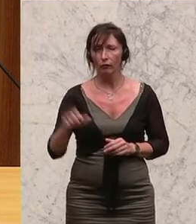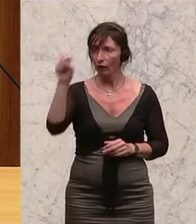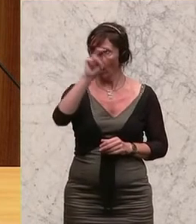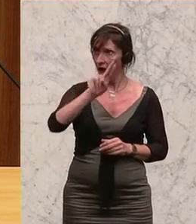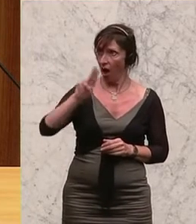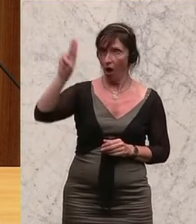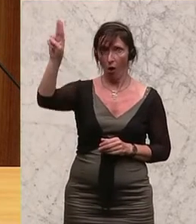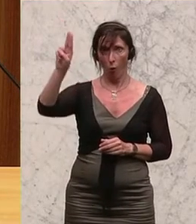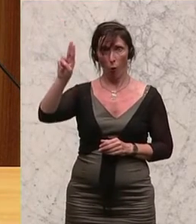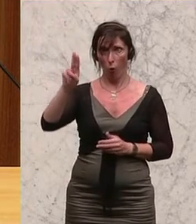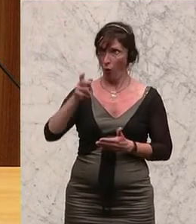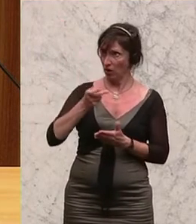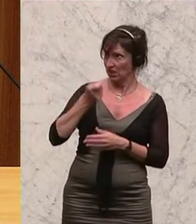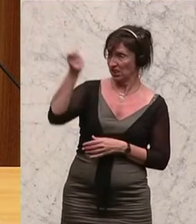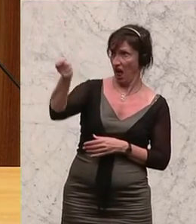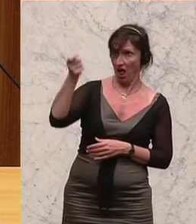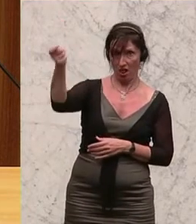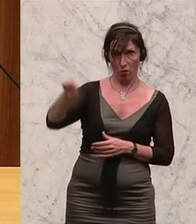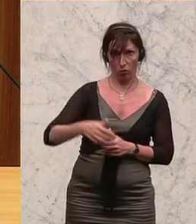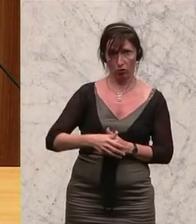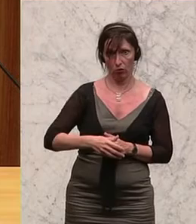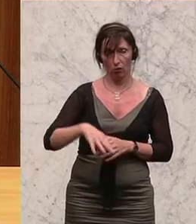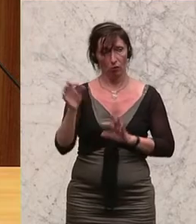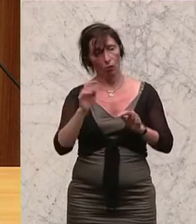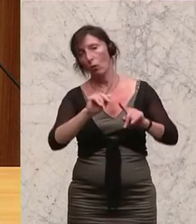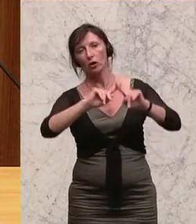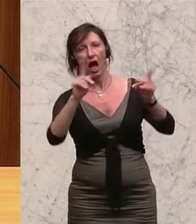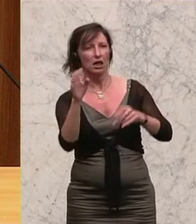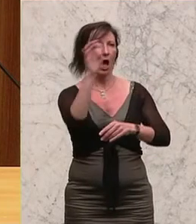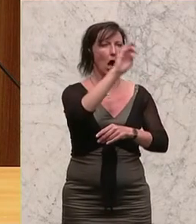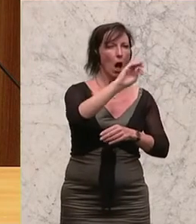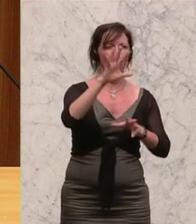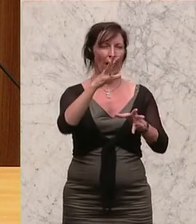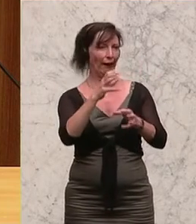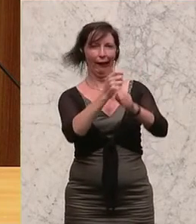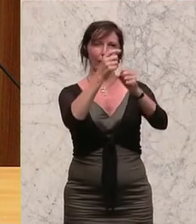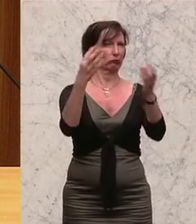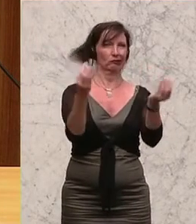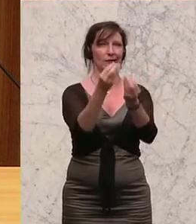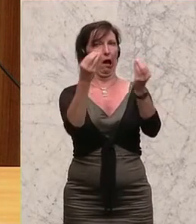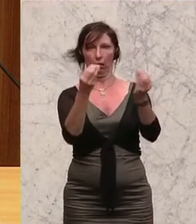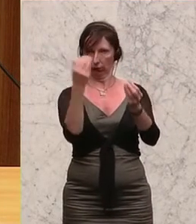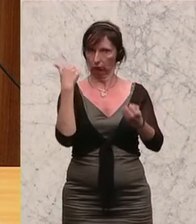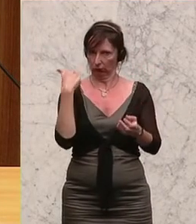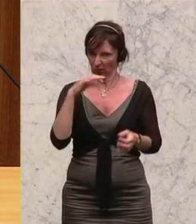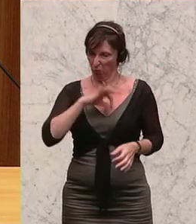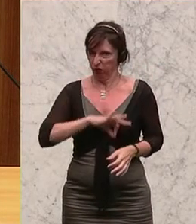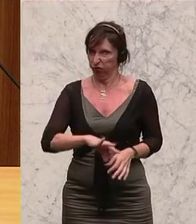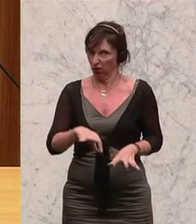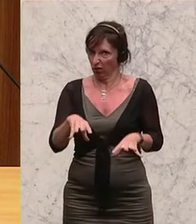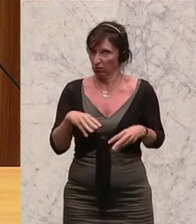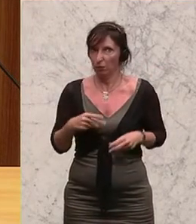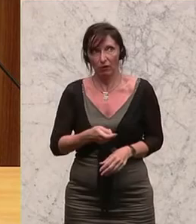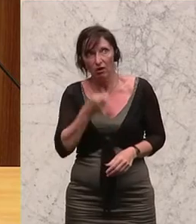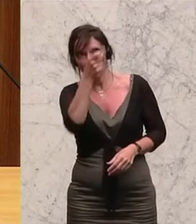Europäischen Union und verschiedenster europäischer Rettungsmechanismen eingegangen sind, hier aufzustellen und zu sagen,